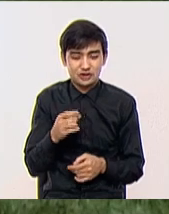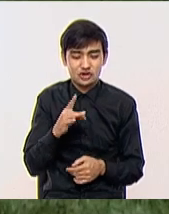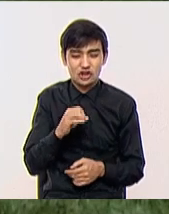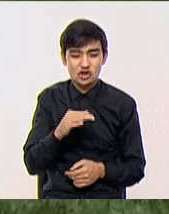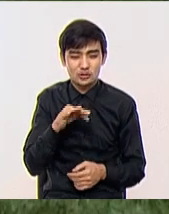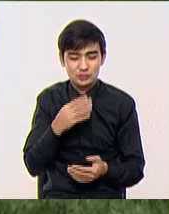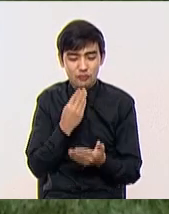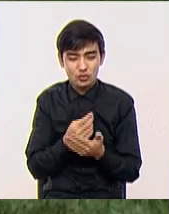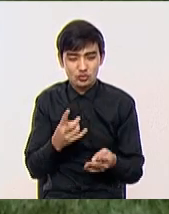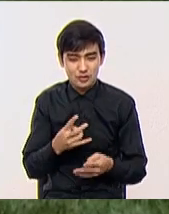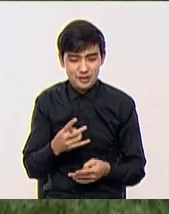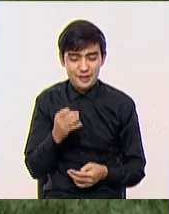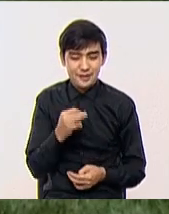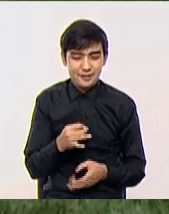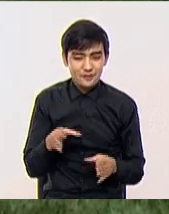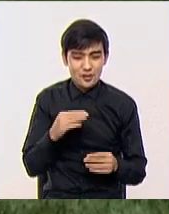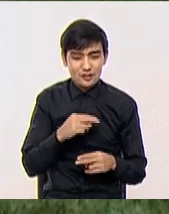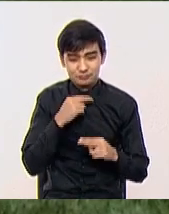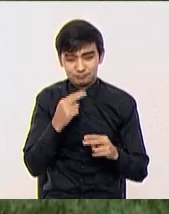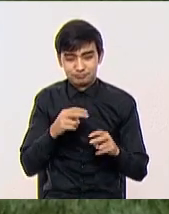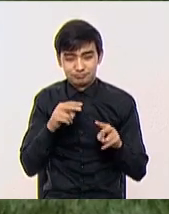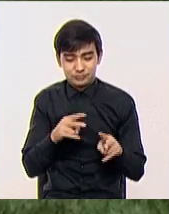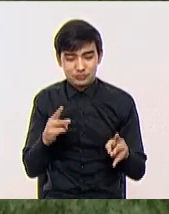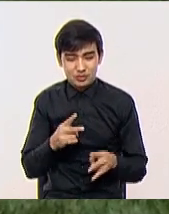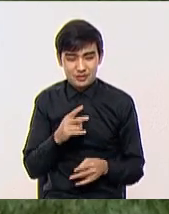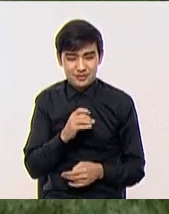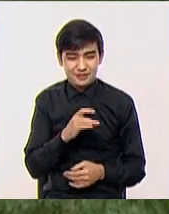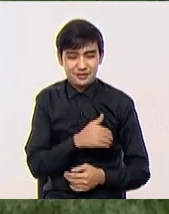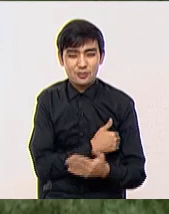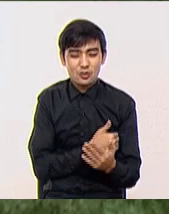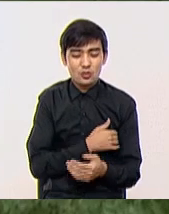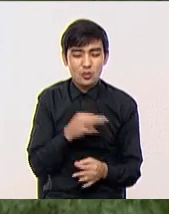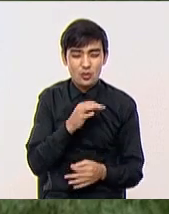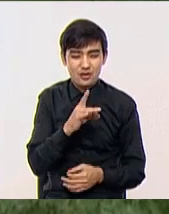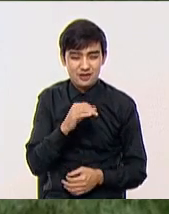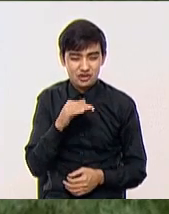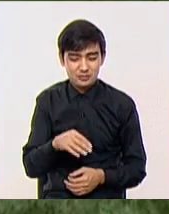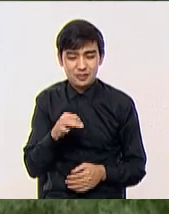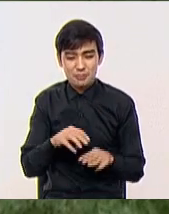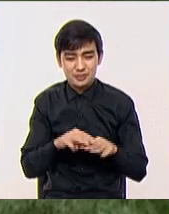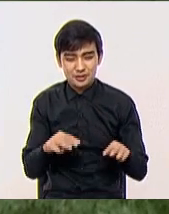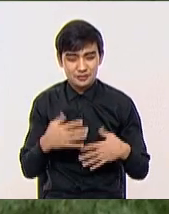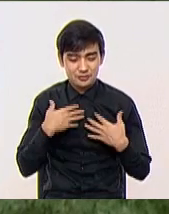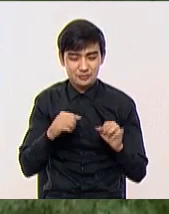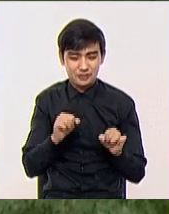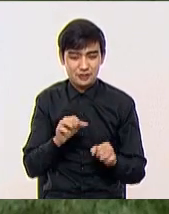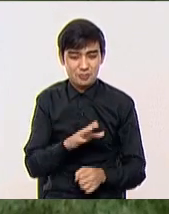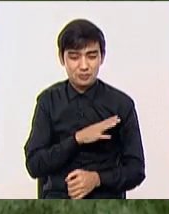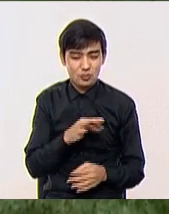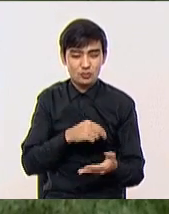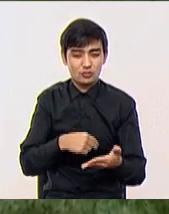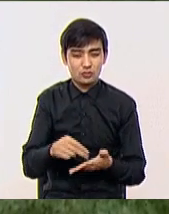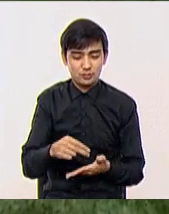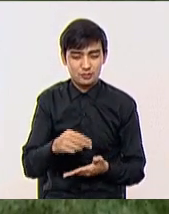тем, чтобы соблюсти все эти температурные режимы, Министерством здравоохранения были